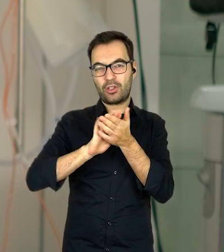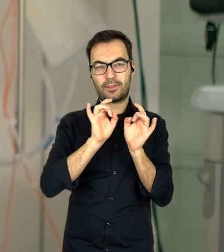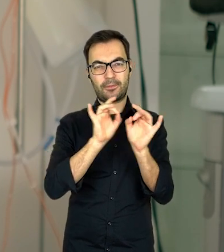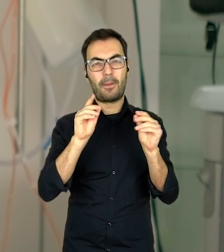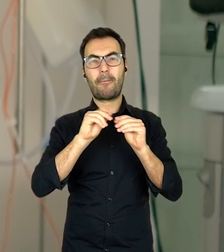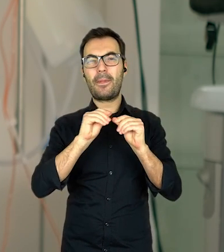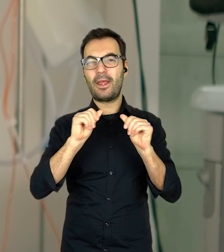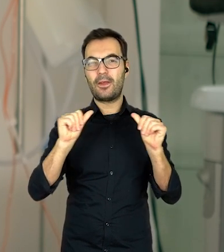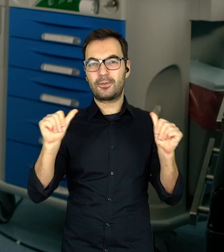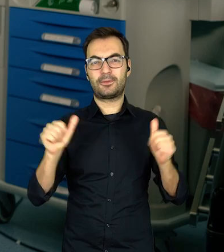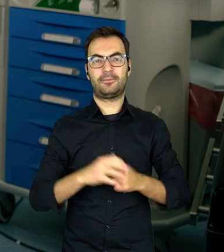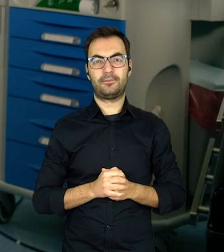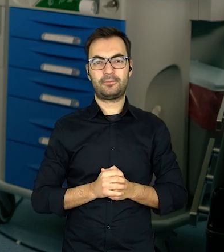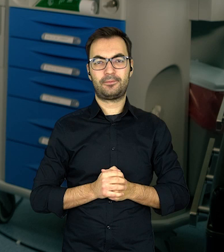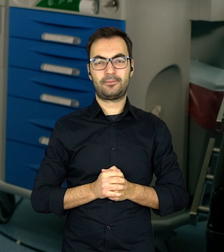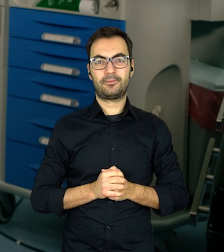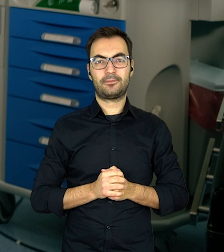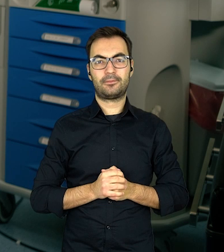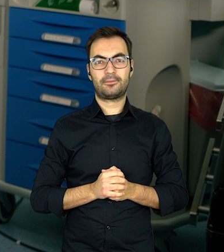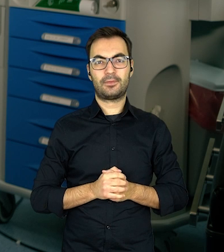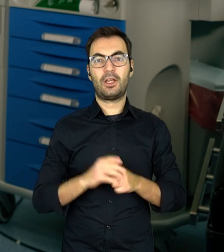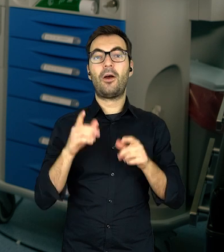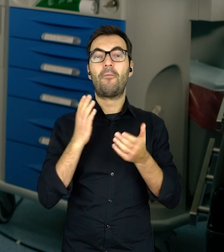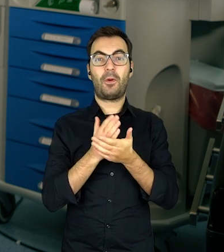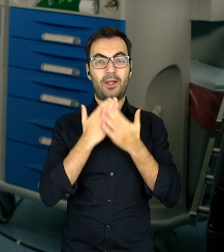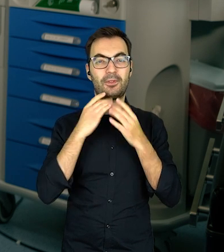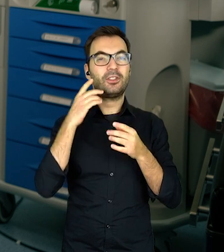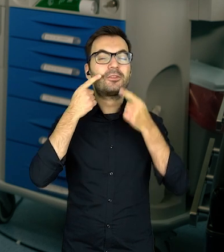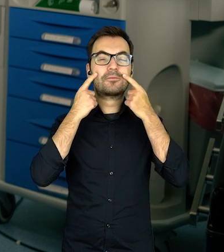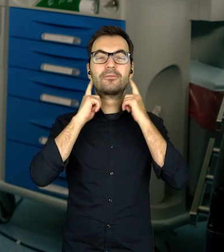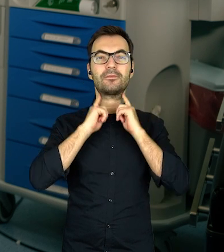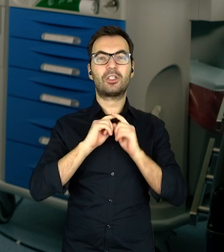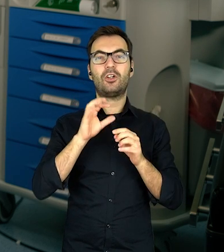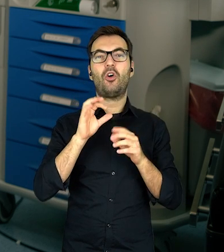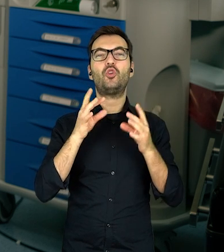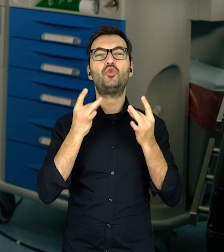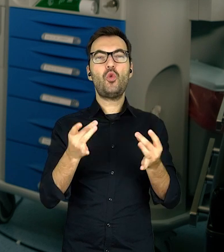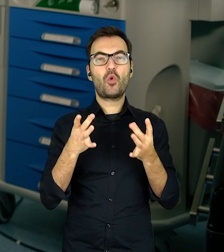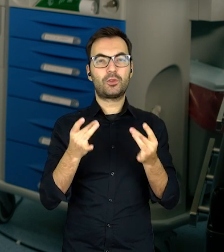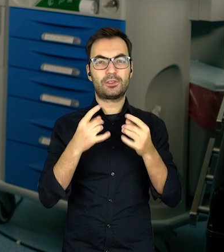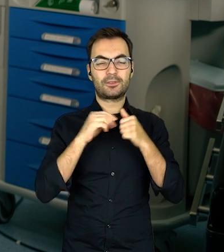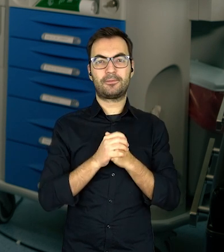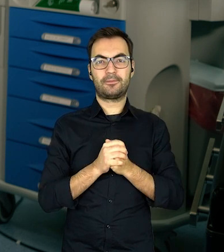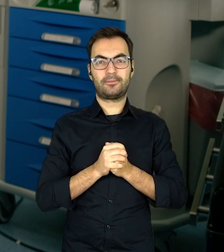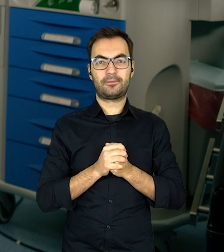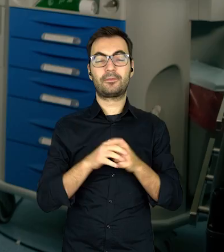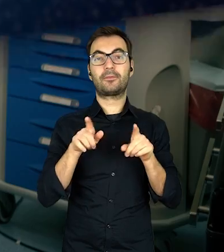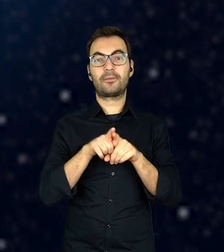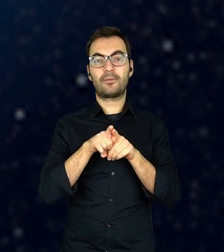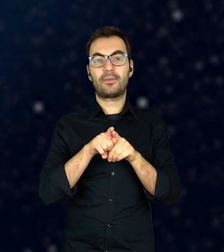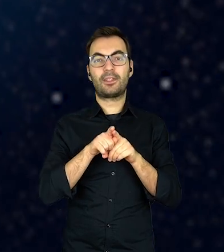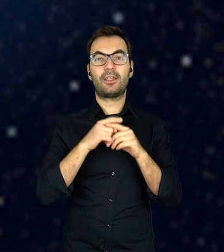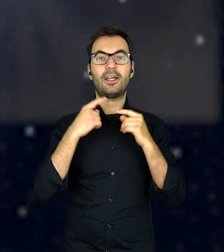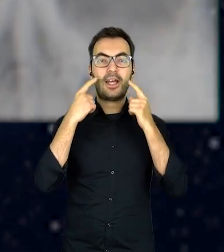które mogą się w nim znajdować. Pomaga w tym warstwa śluzu pokrywająca jamę nosa od środka, a także zatoki